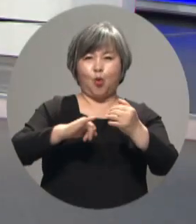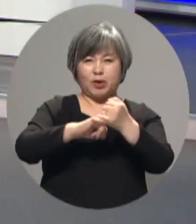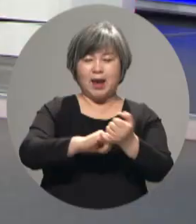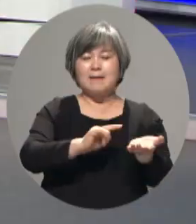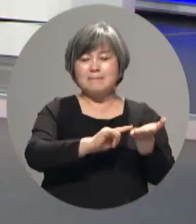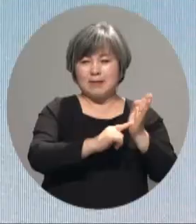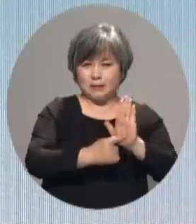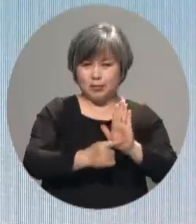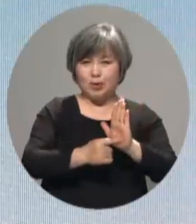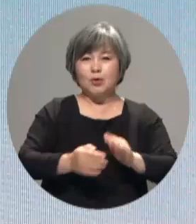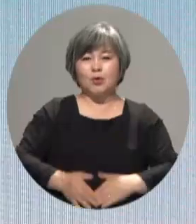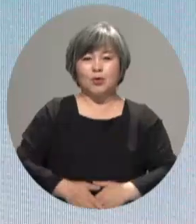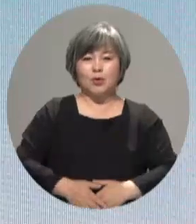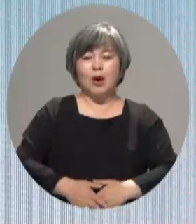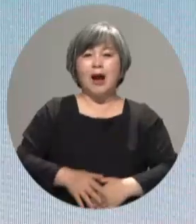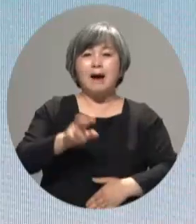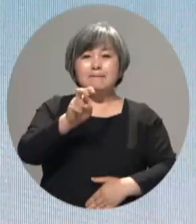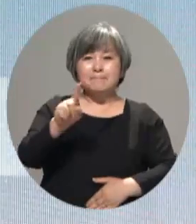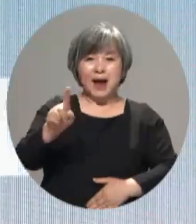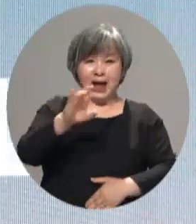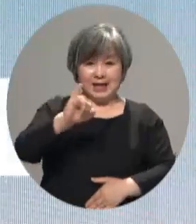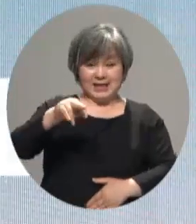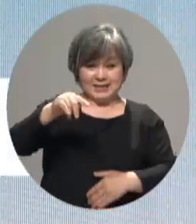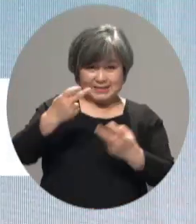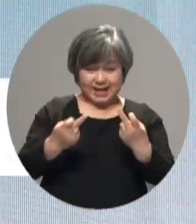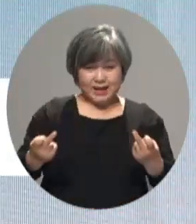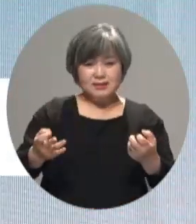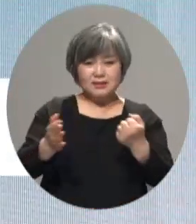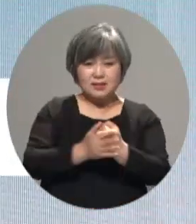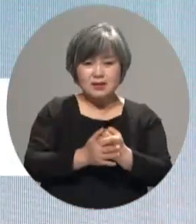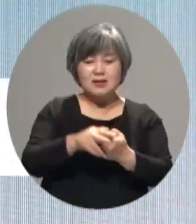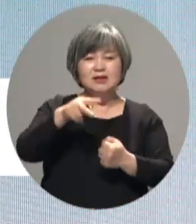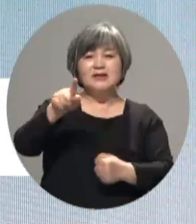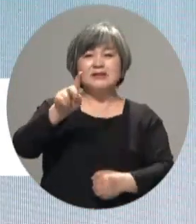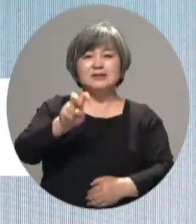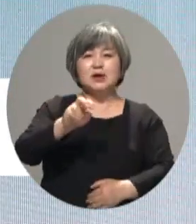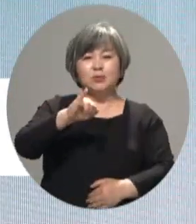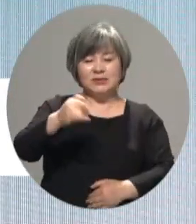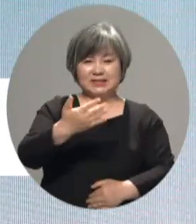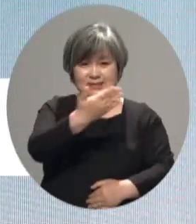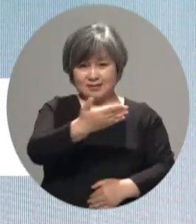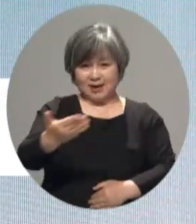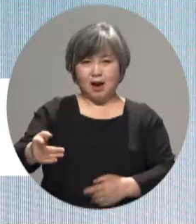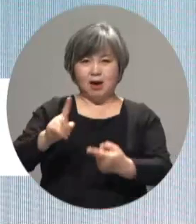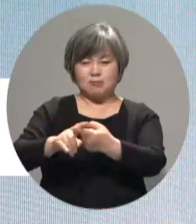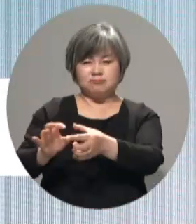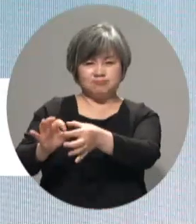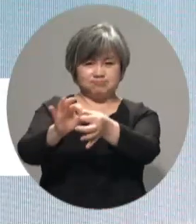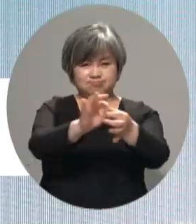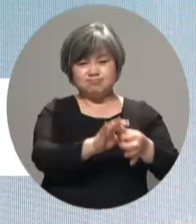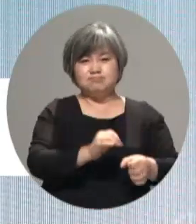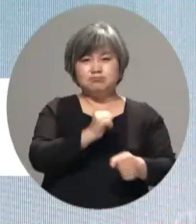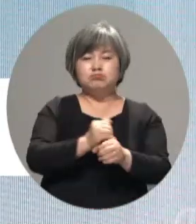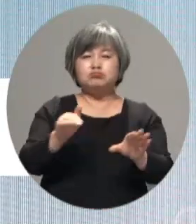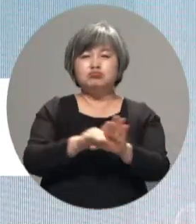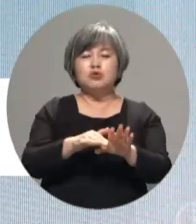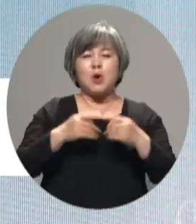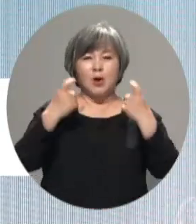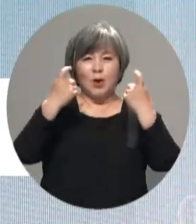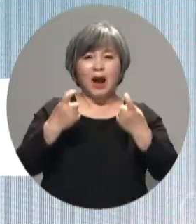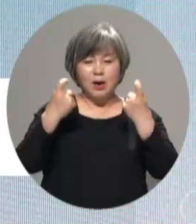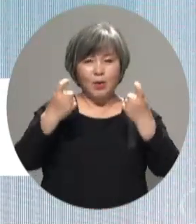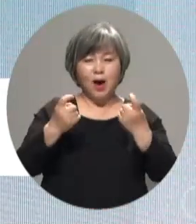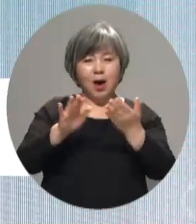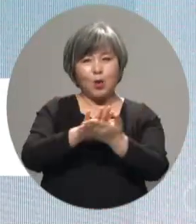피력했습니다. 마이산을 축으로 금강, 섬진강 종합관광계획을 수립하여 문화관광